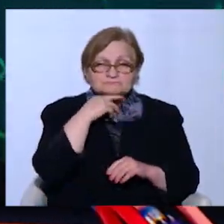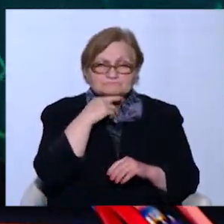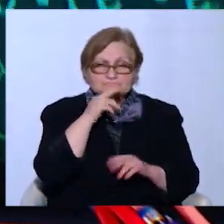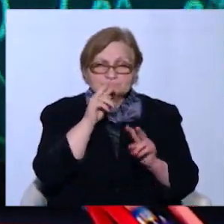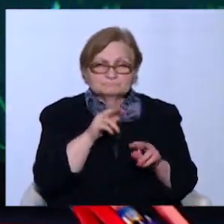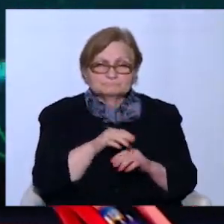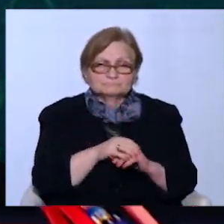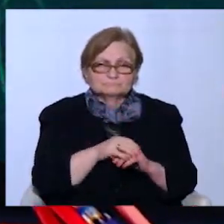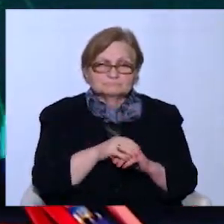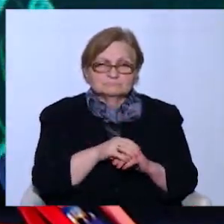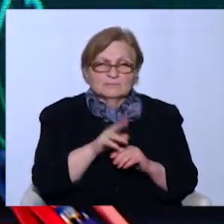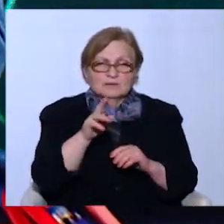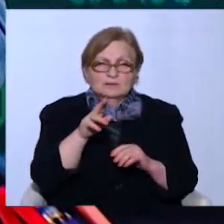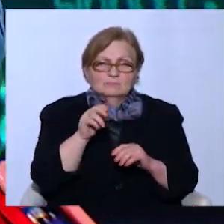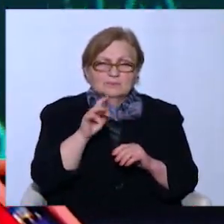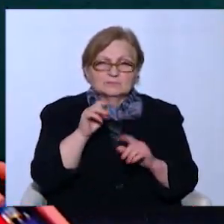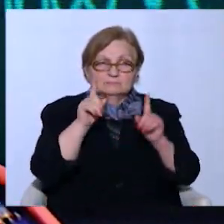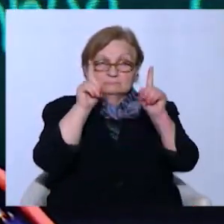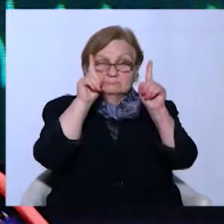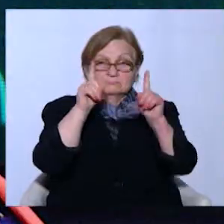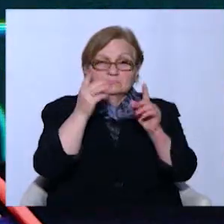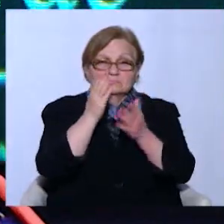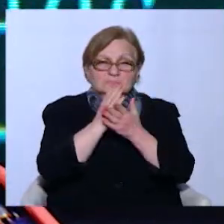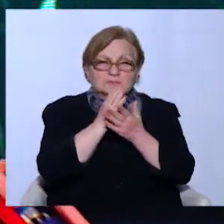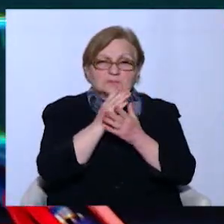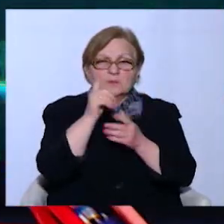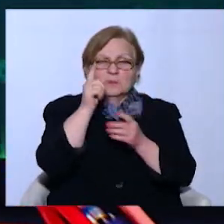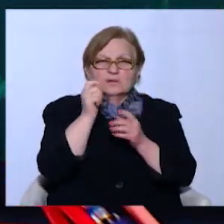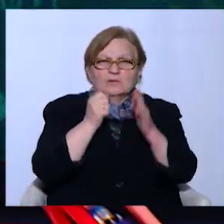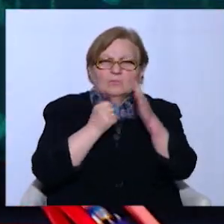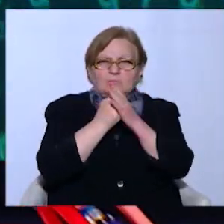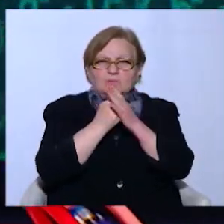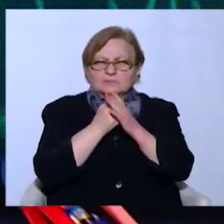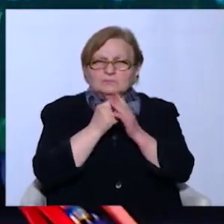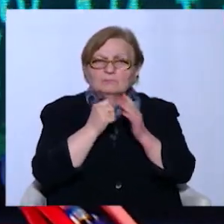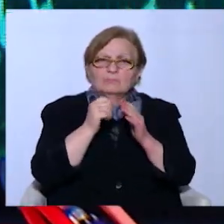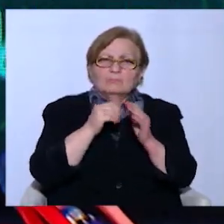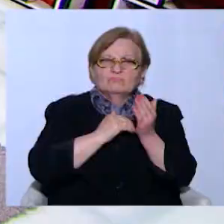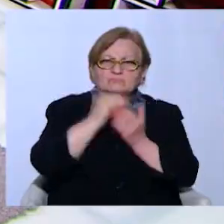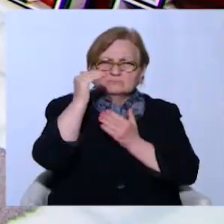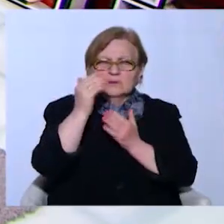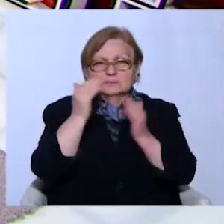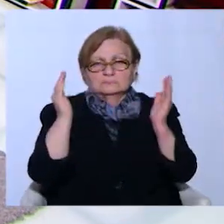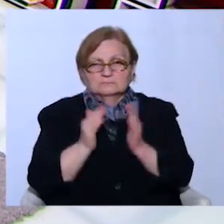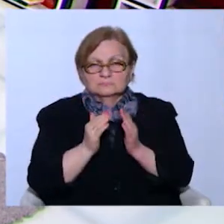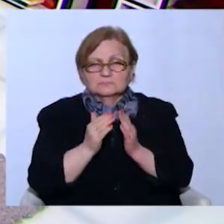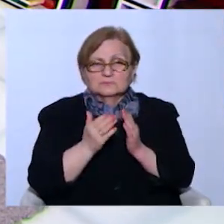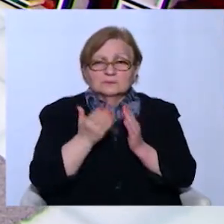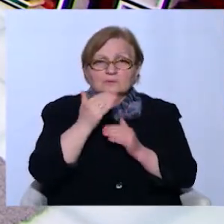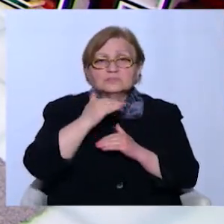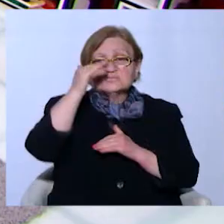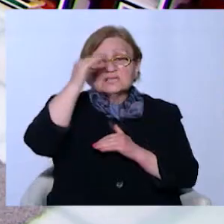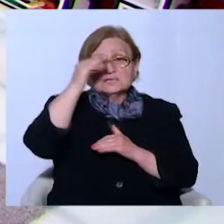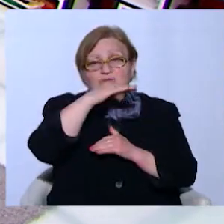რომ პარაბოლა წვეროში აღწევს მინიმალურ ან მაქსიმალურ მნიშვნელობას იმის მიხედვით, არის იგი ზედაშტოებიანი